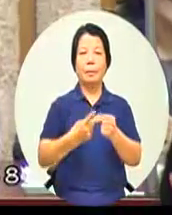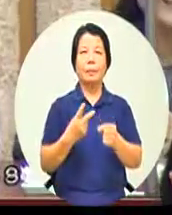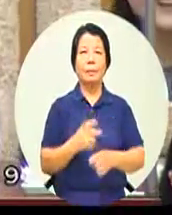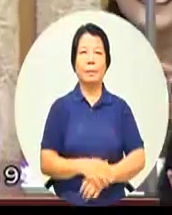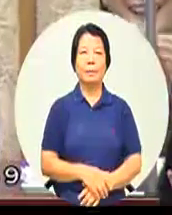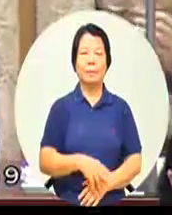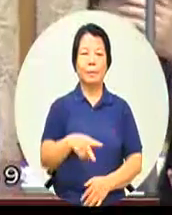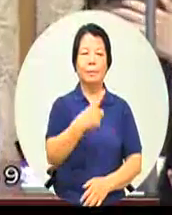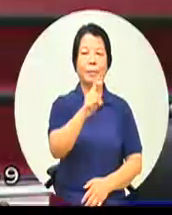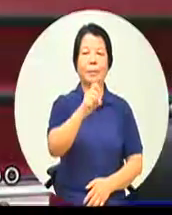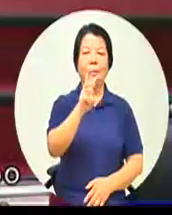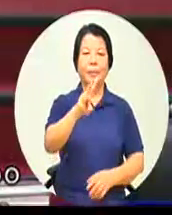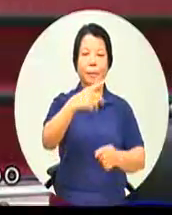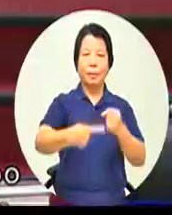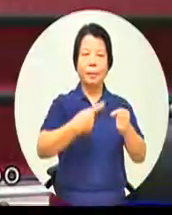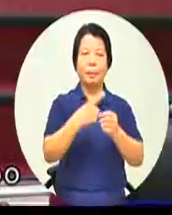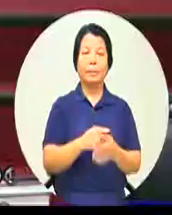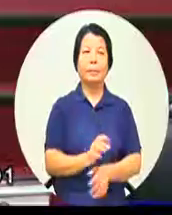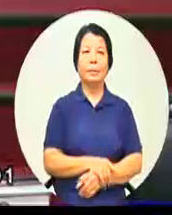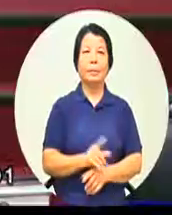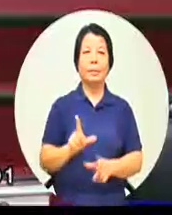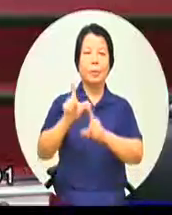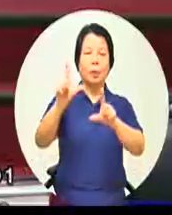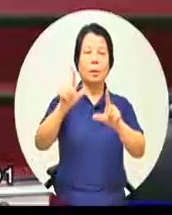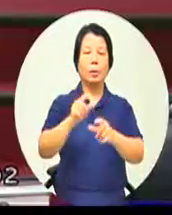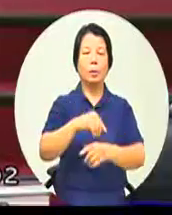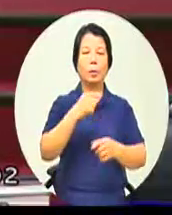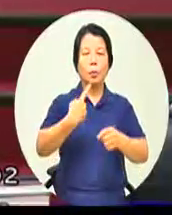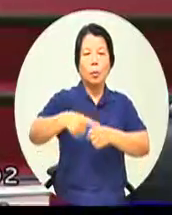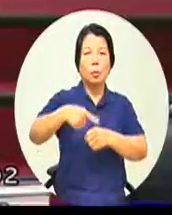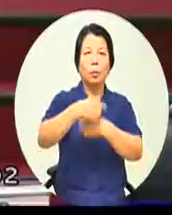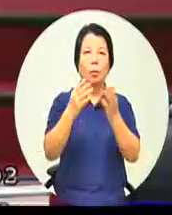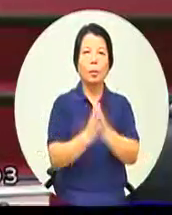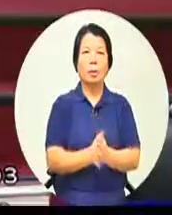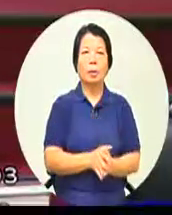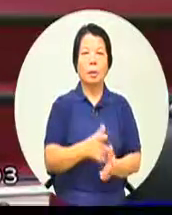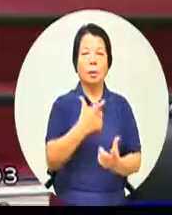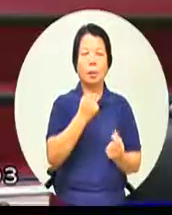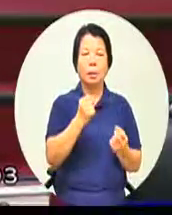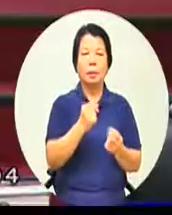213冬啊，是为公元1683年加1895年，